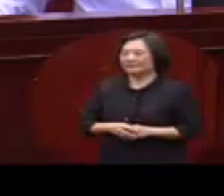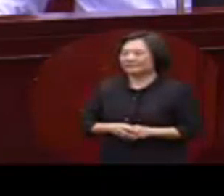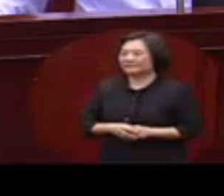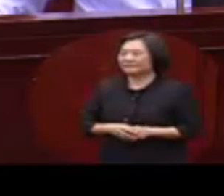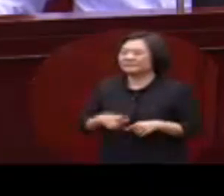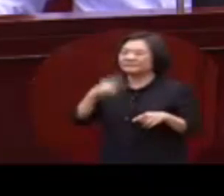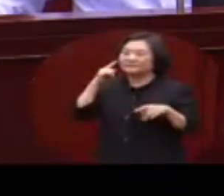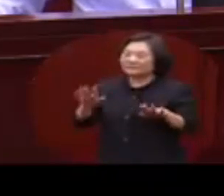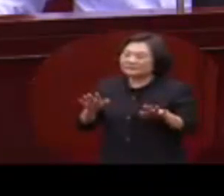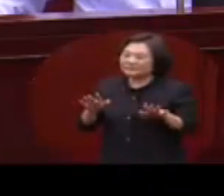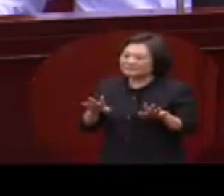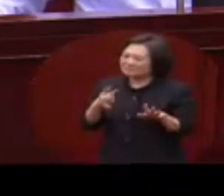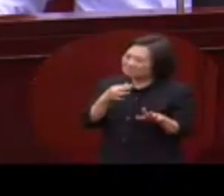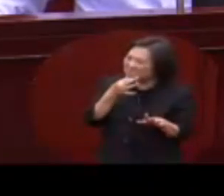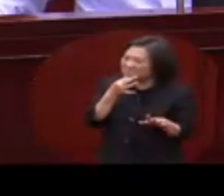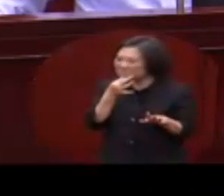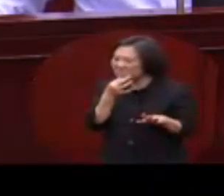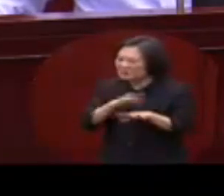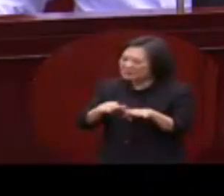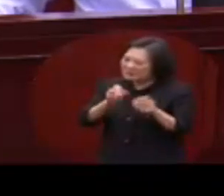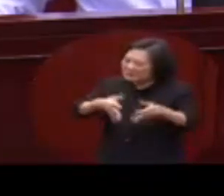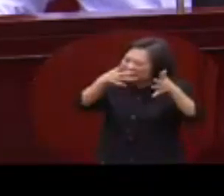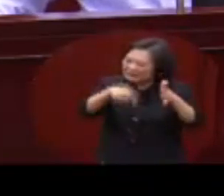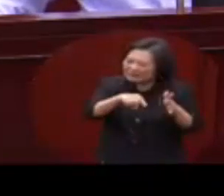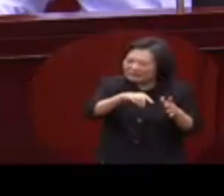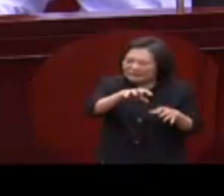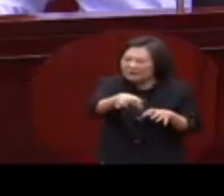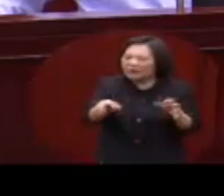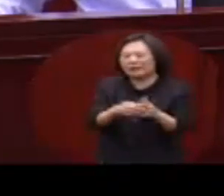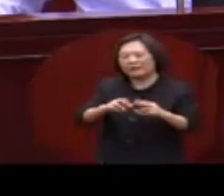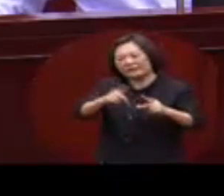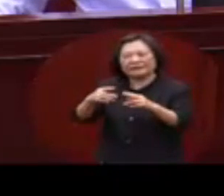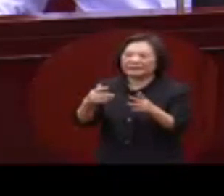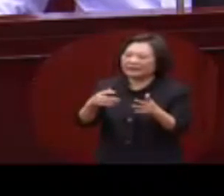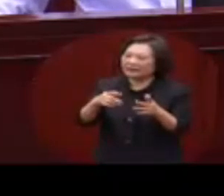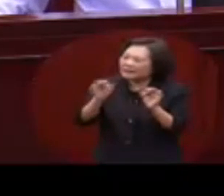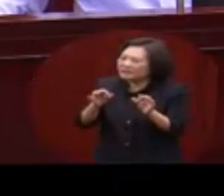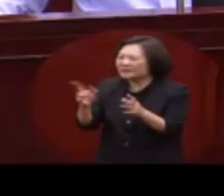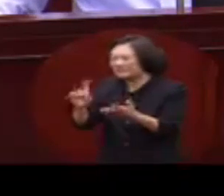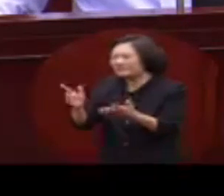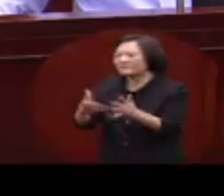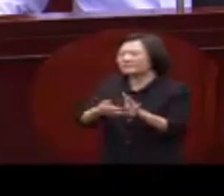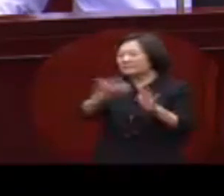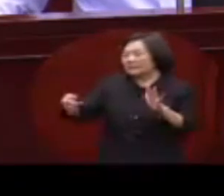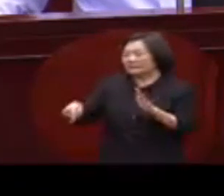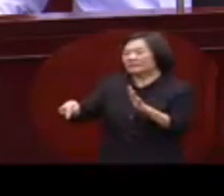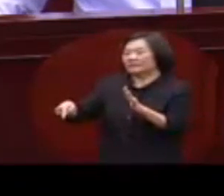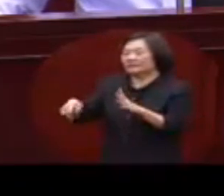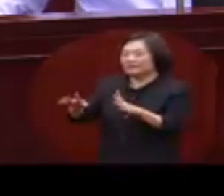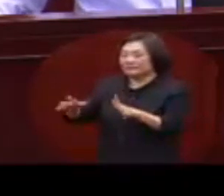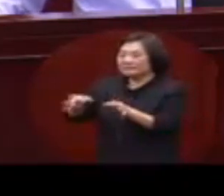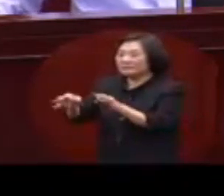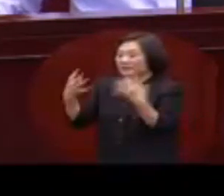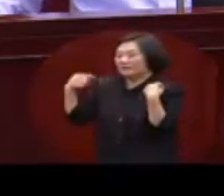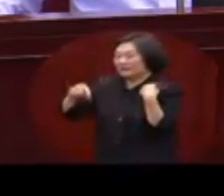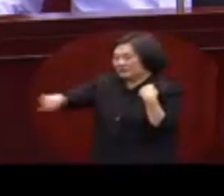入。所以有人会质疑说这个会不会浪费？因为这里做将来搬过去还要再做。我认为这档在术语叫 redundant， 我认为